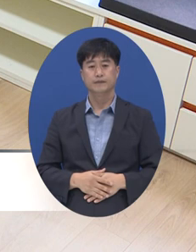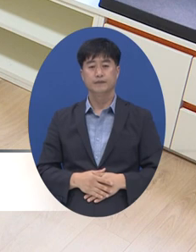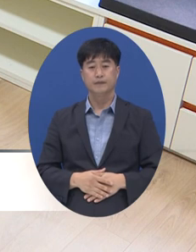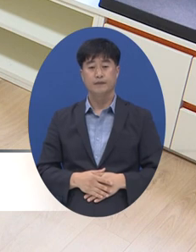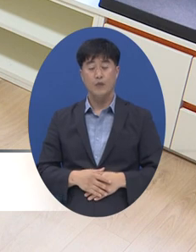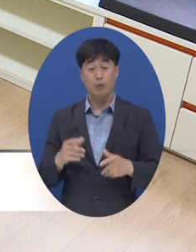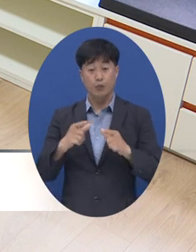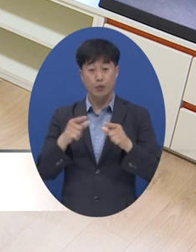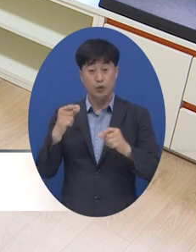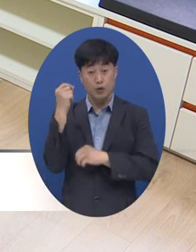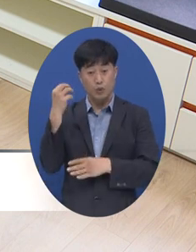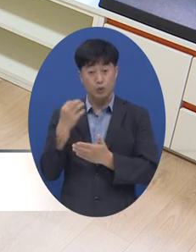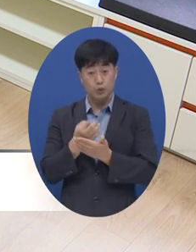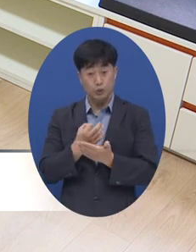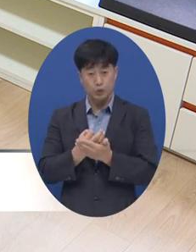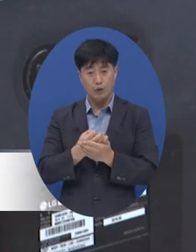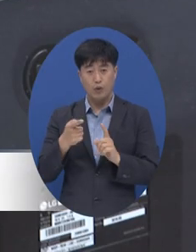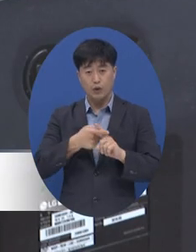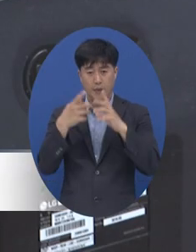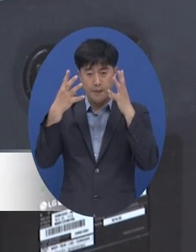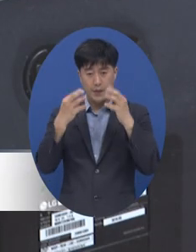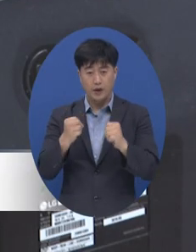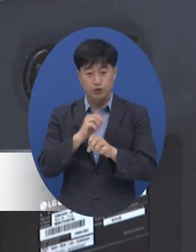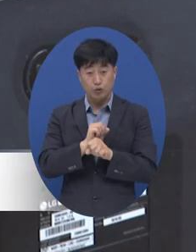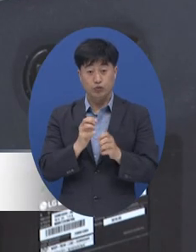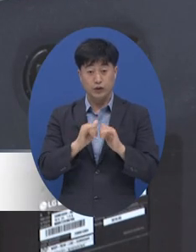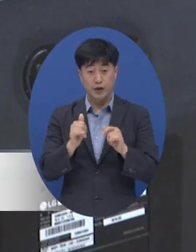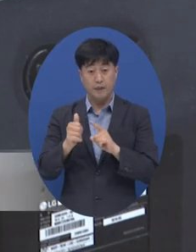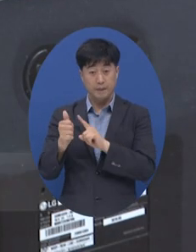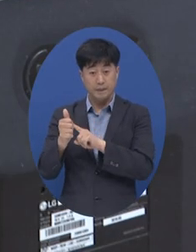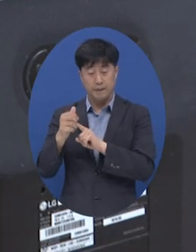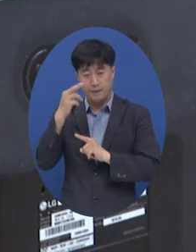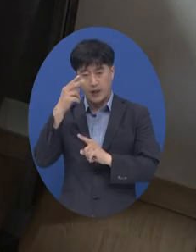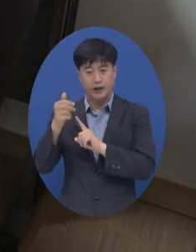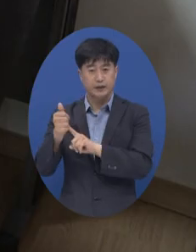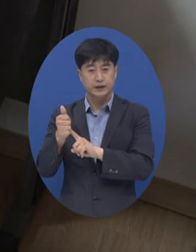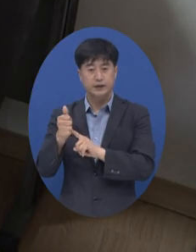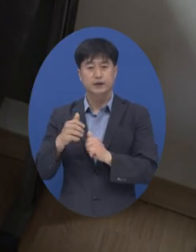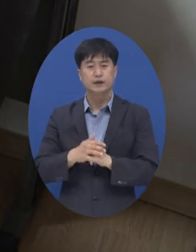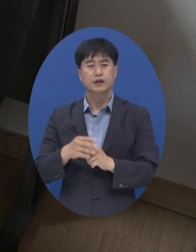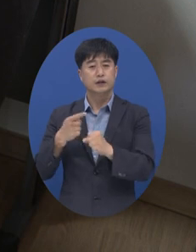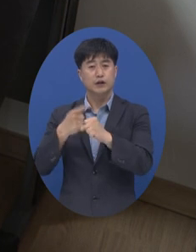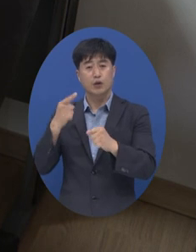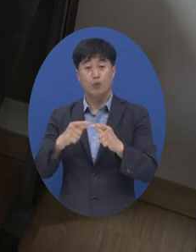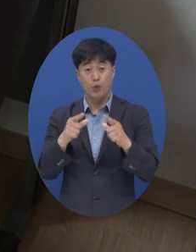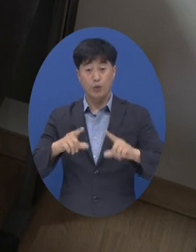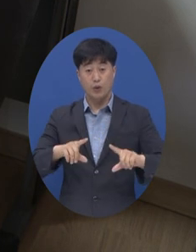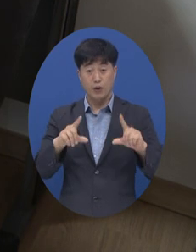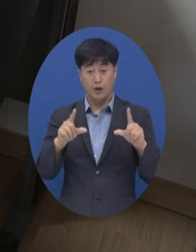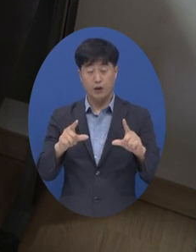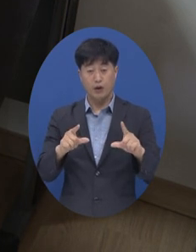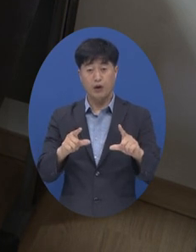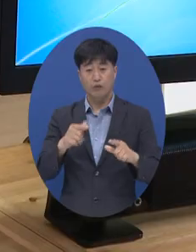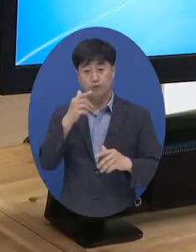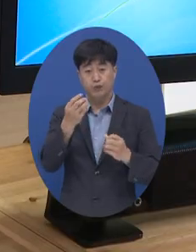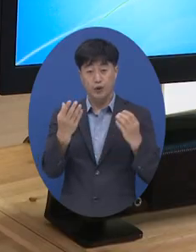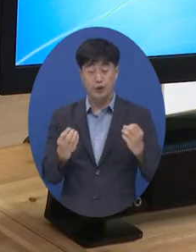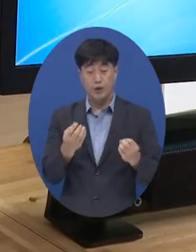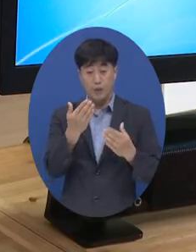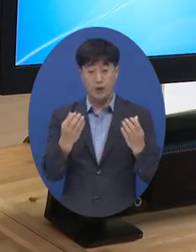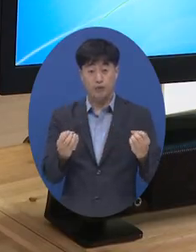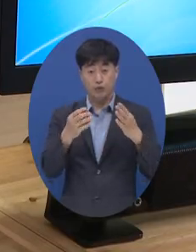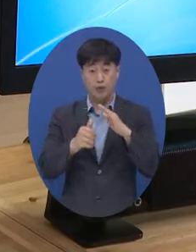평소 기본소득 에 관심이 많았던 연구원 박진용 cg 나 낸 평일 낮에 박람회장을 직접